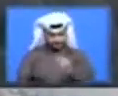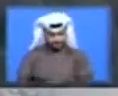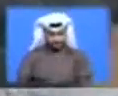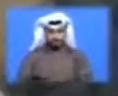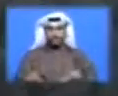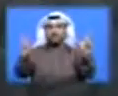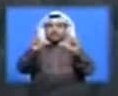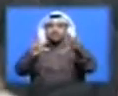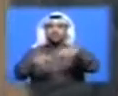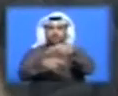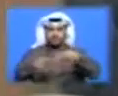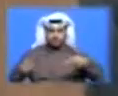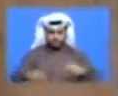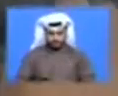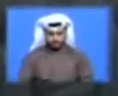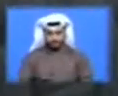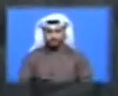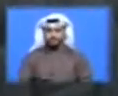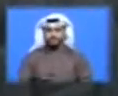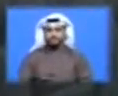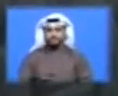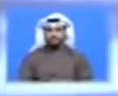لما أبو علاوي، تلفزيون دولة الكويت.